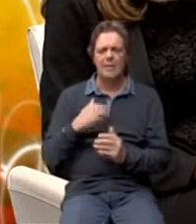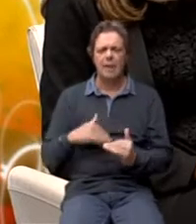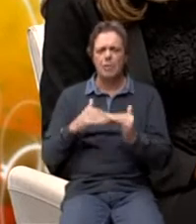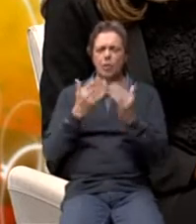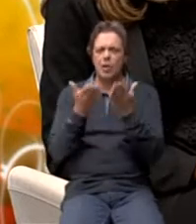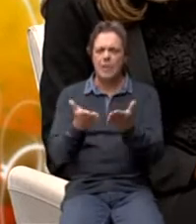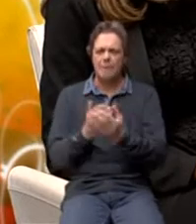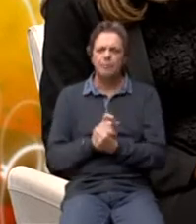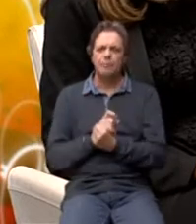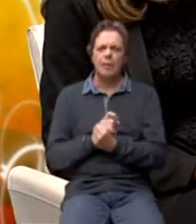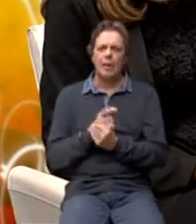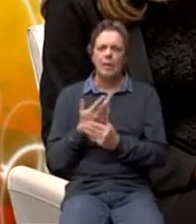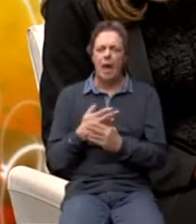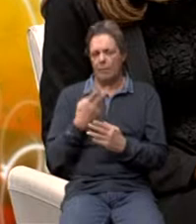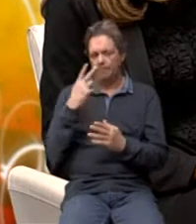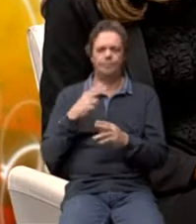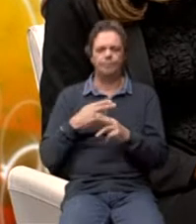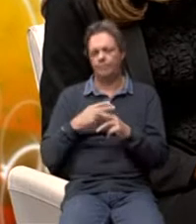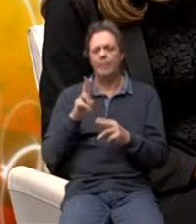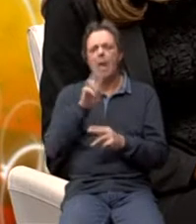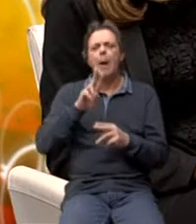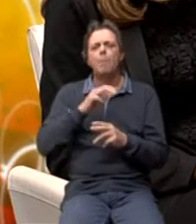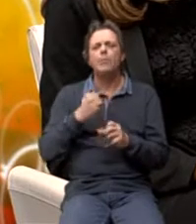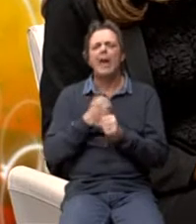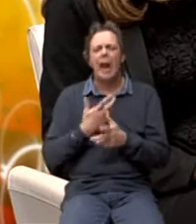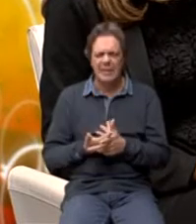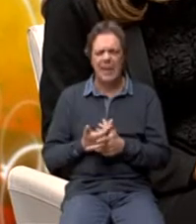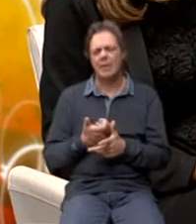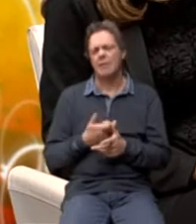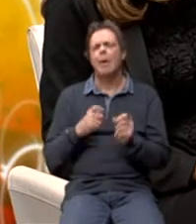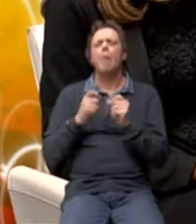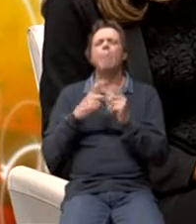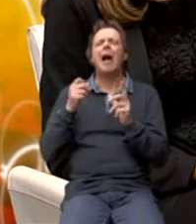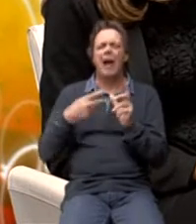da recimo modra galica, bakreni sulfati inače koji se koriste,